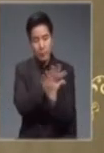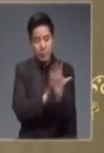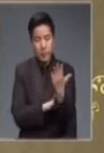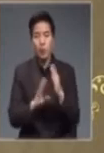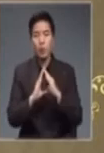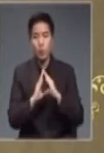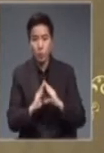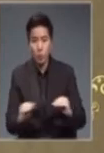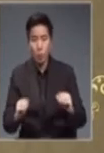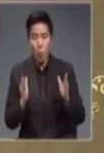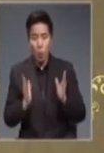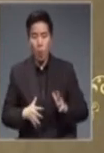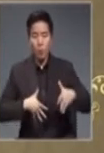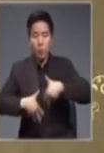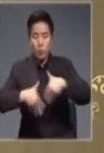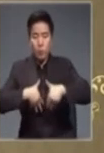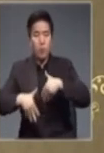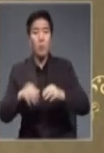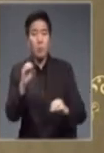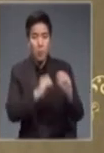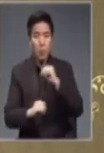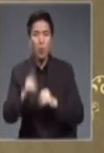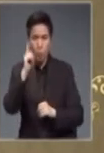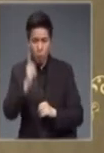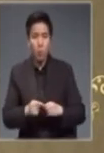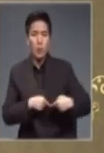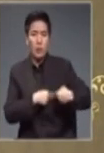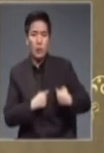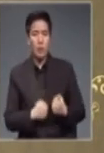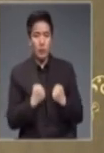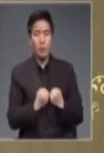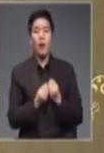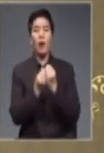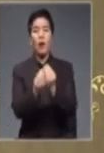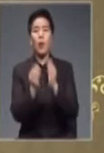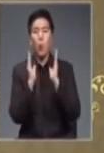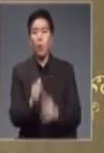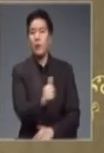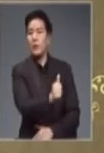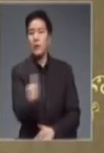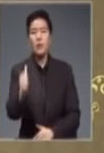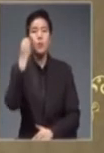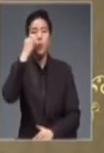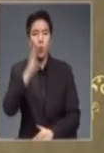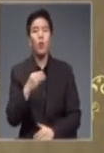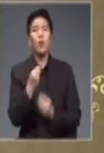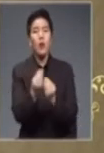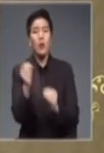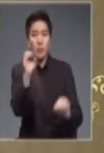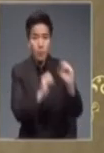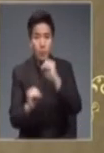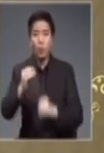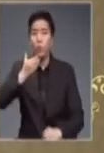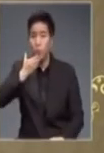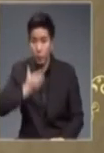ที่เกิดผลเป็นรูปธรรมเป็นการใช้สีกำหนดขั้นตอนการอ่านสำหรับวิชาด้านภาษาทั้งภาษาไทยและภาษาอังกฤษของครูในโร